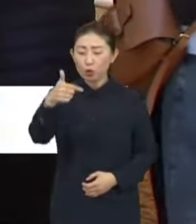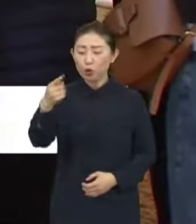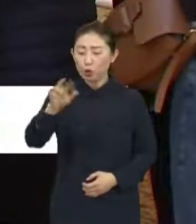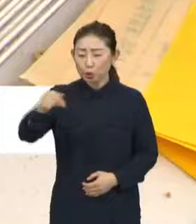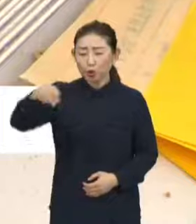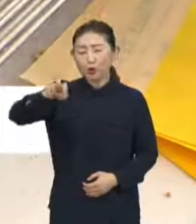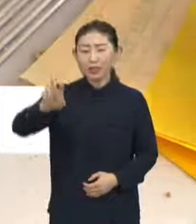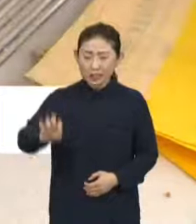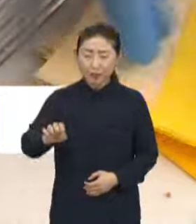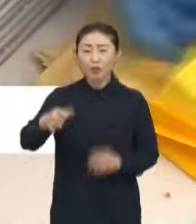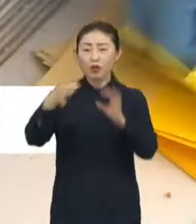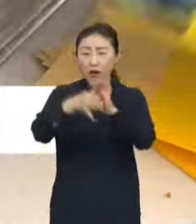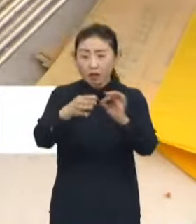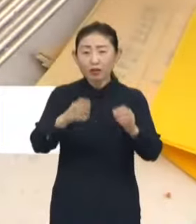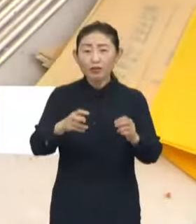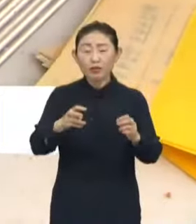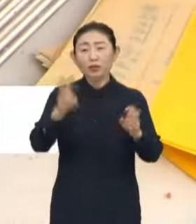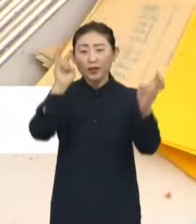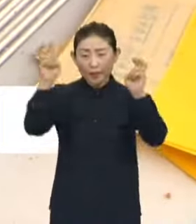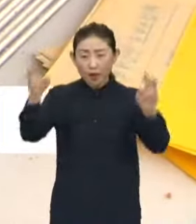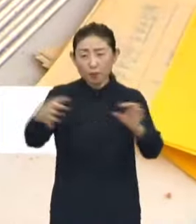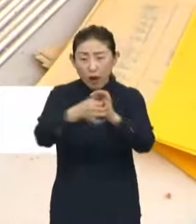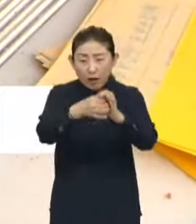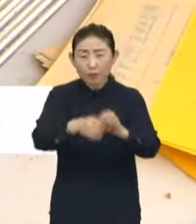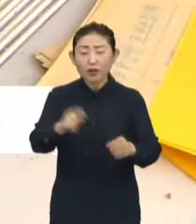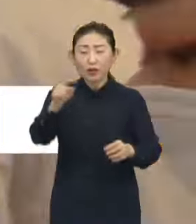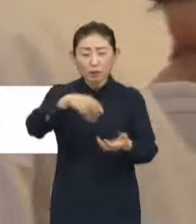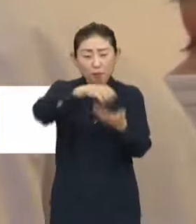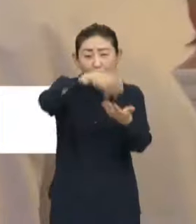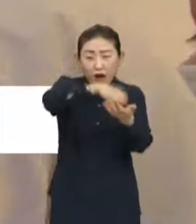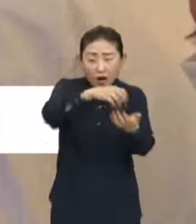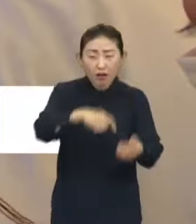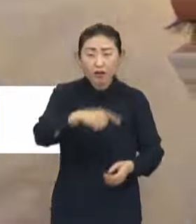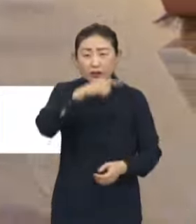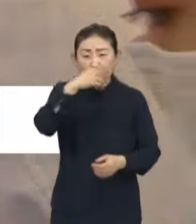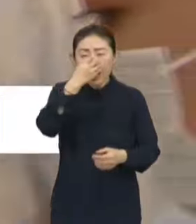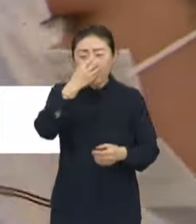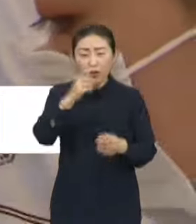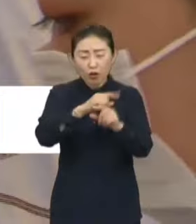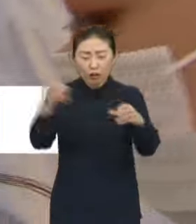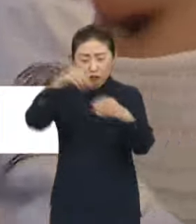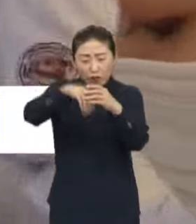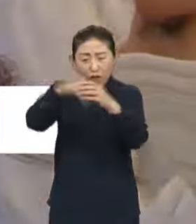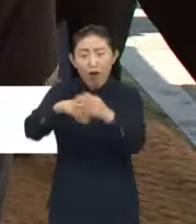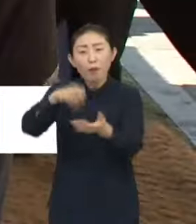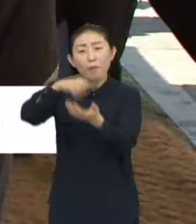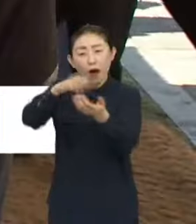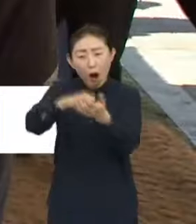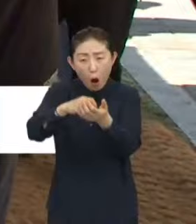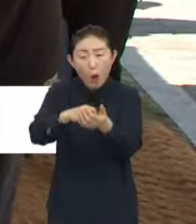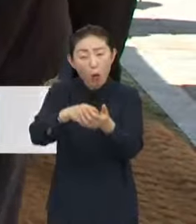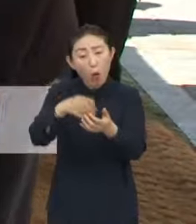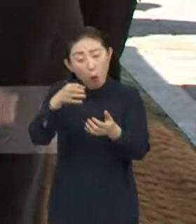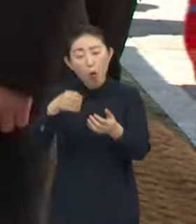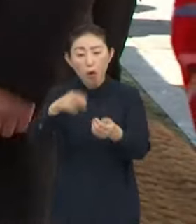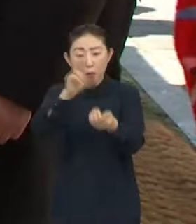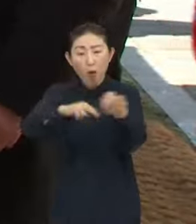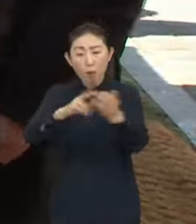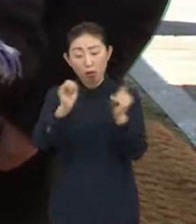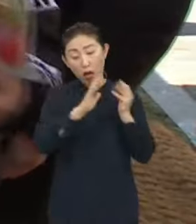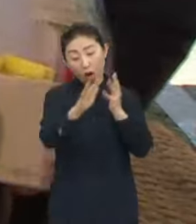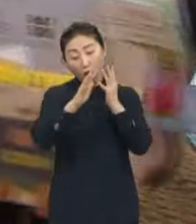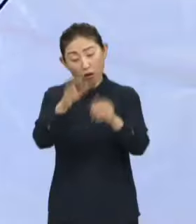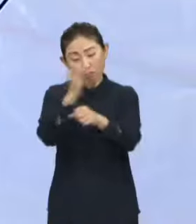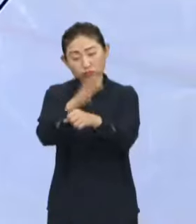제과 업체들이 협업을 통해 선보인 딸기 튀김 소보로와 딸기 바나나 킥 등 첫 선을 보인 제품들이 뜨거운 흥행몰이를 하고